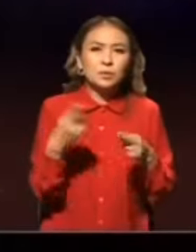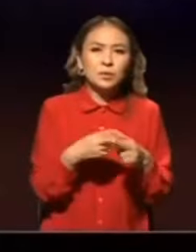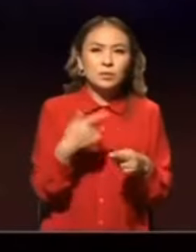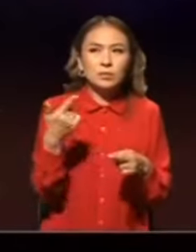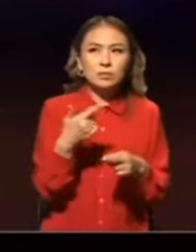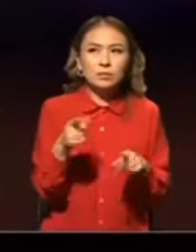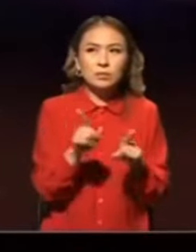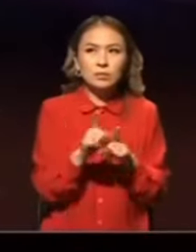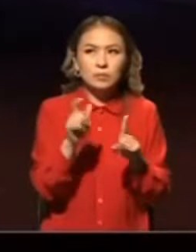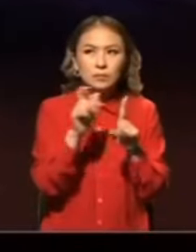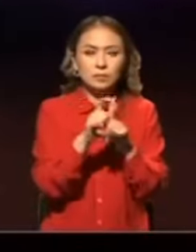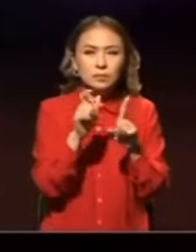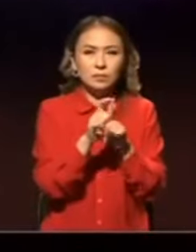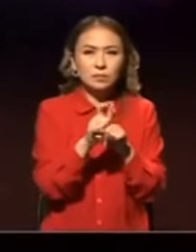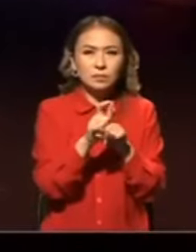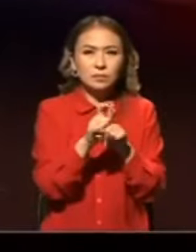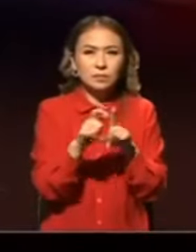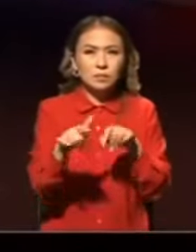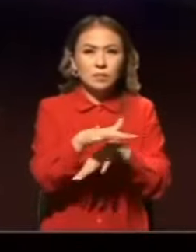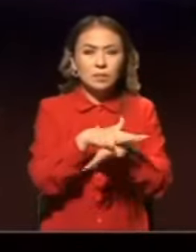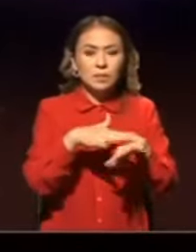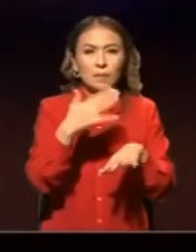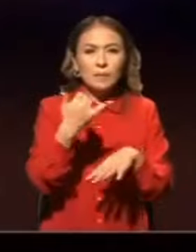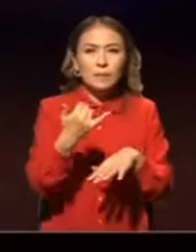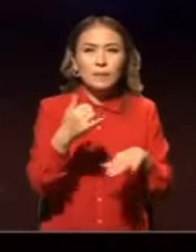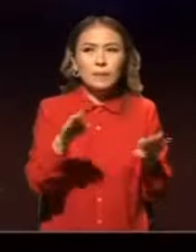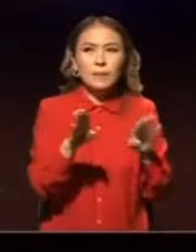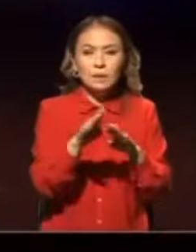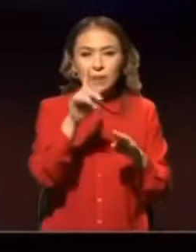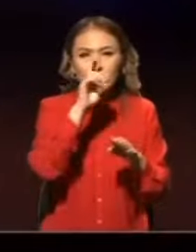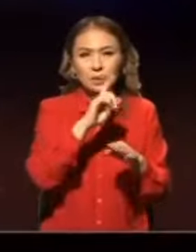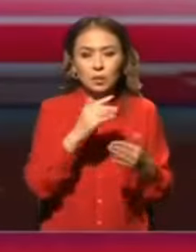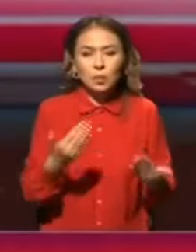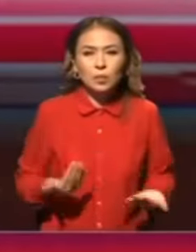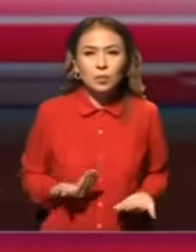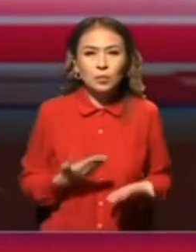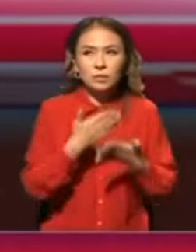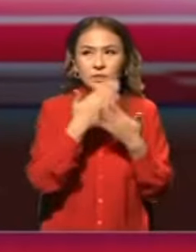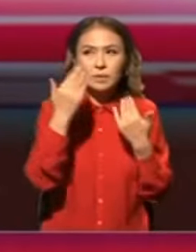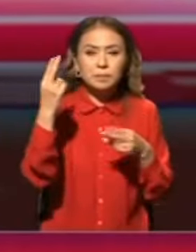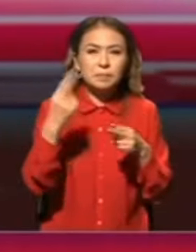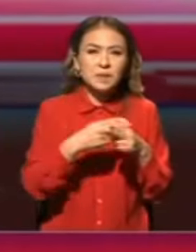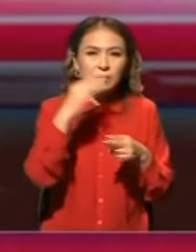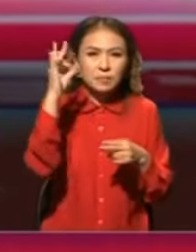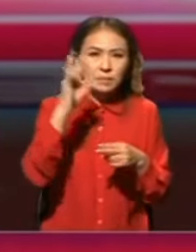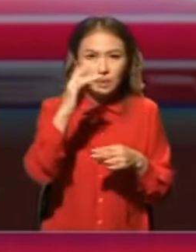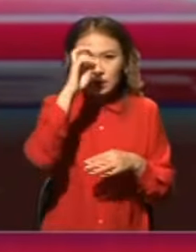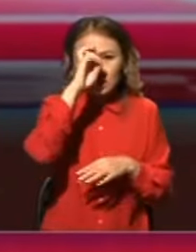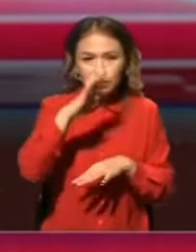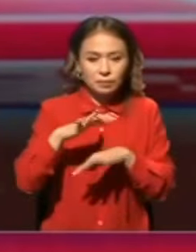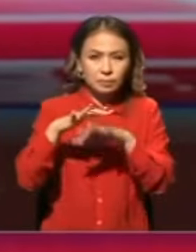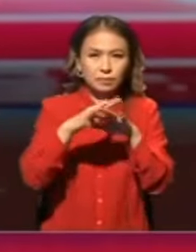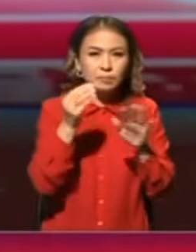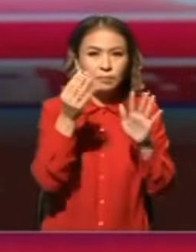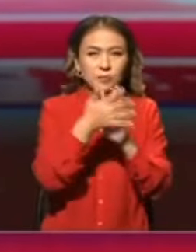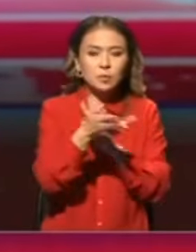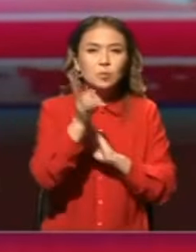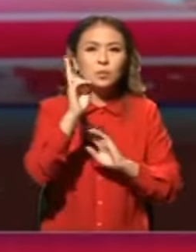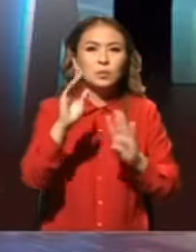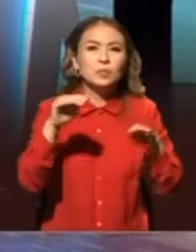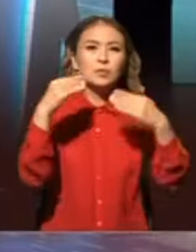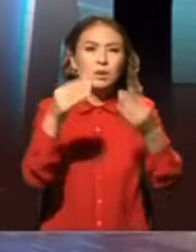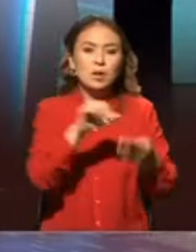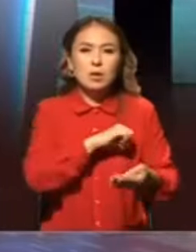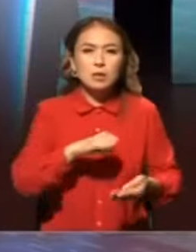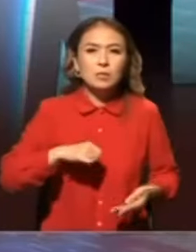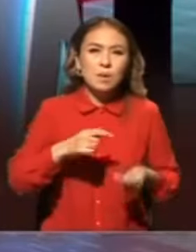жерде біз бөлме тұра тұрмыз, өйткені халық түсінбей қалатынан. Жағдай жоқ адамдарға кепілсіз, процентсіз бюджет ақшасын жұмсамай ақ, кімге беретін сол ауылдың